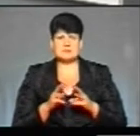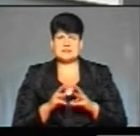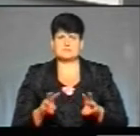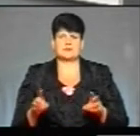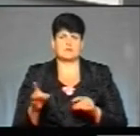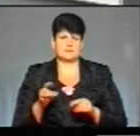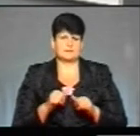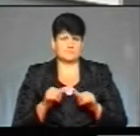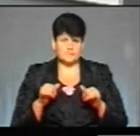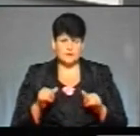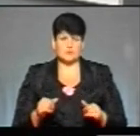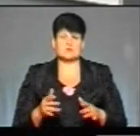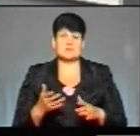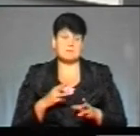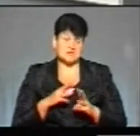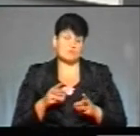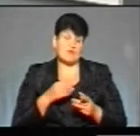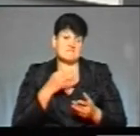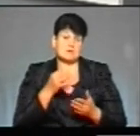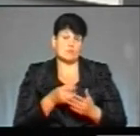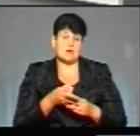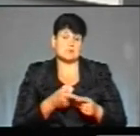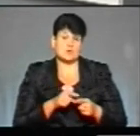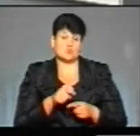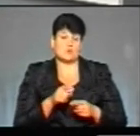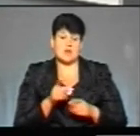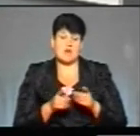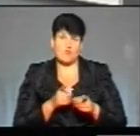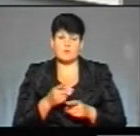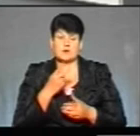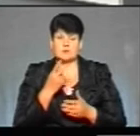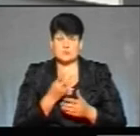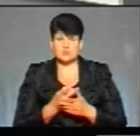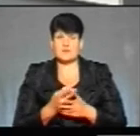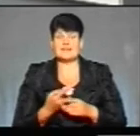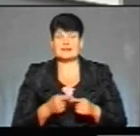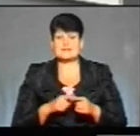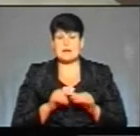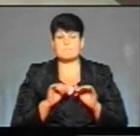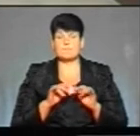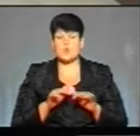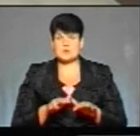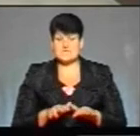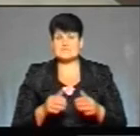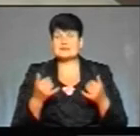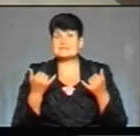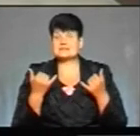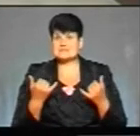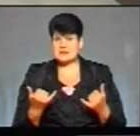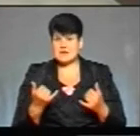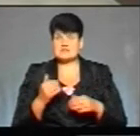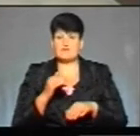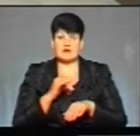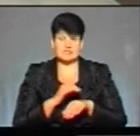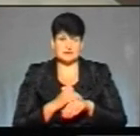щоб це міністерство, яке відповідає за цю реформу. І десь ми презентували цей процес. Зараз, фактично, я